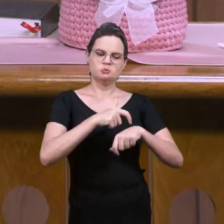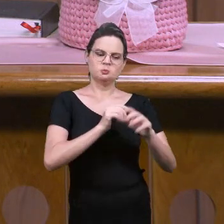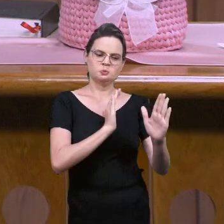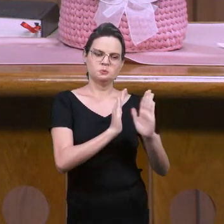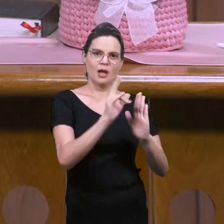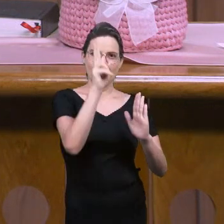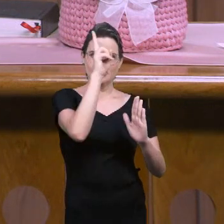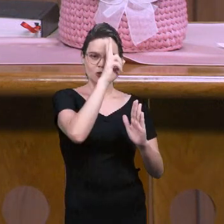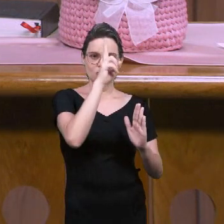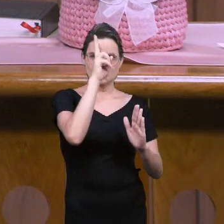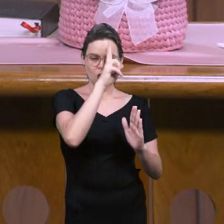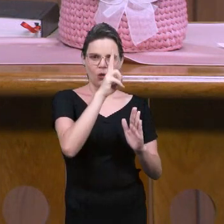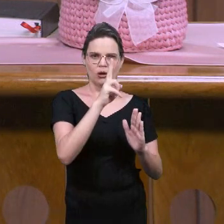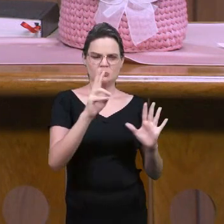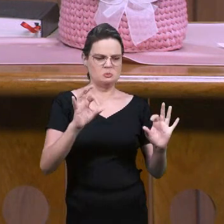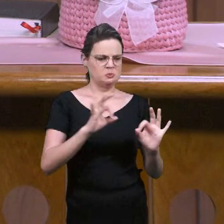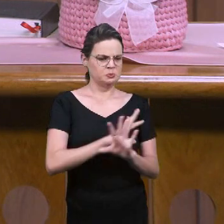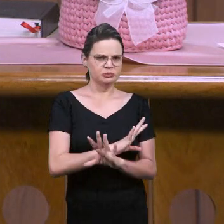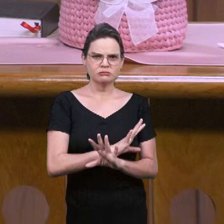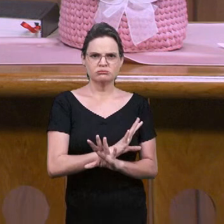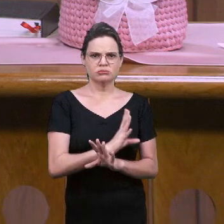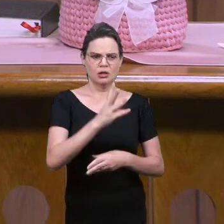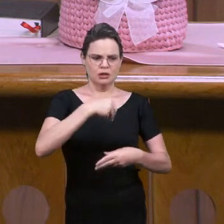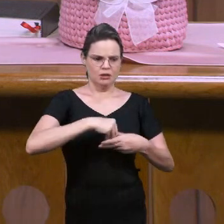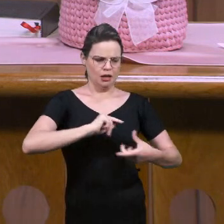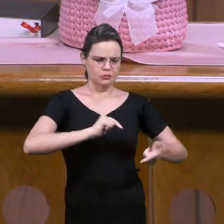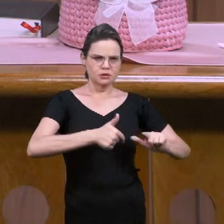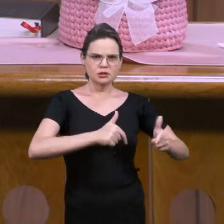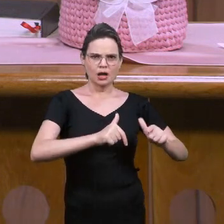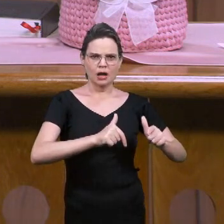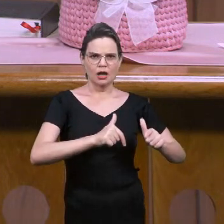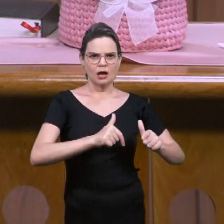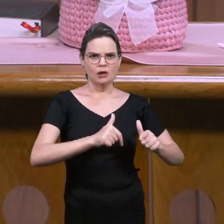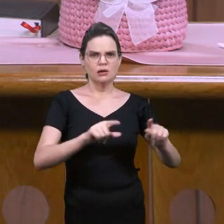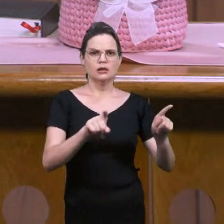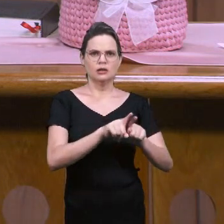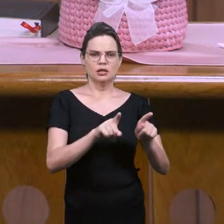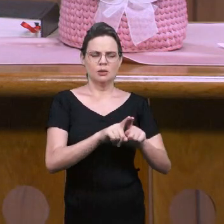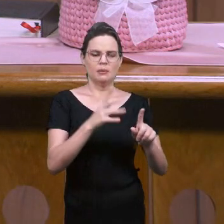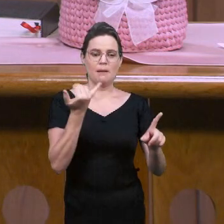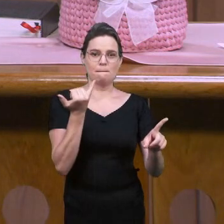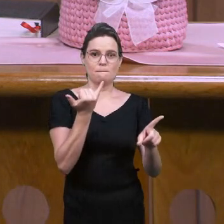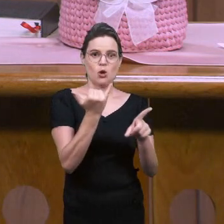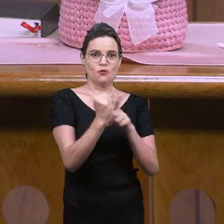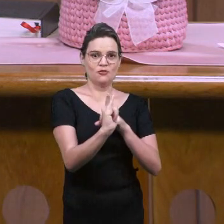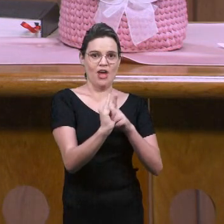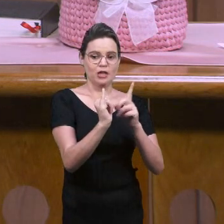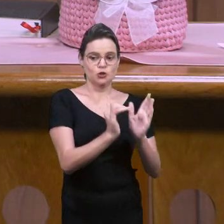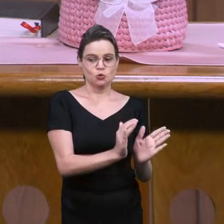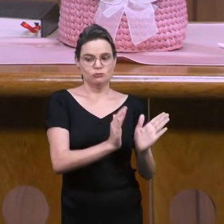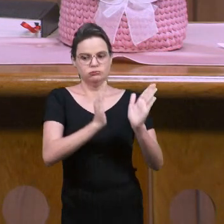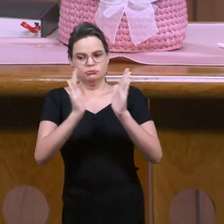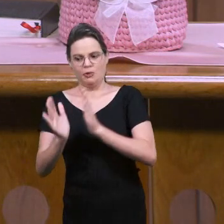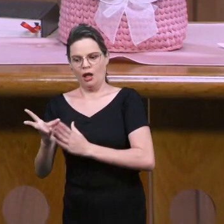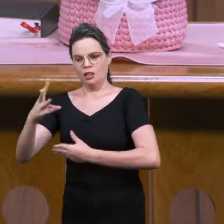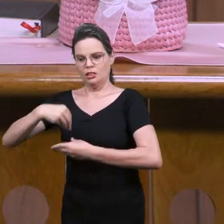qui sont historiquement définis dans la vie d'Israël, qui sont prophétiquement définis dans la